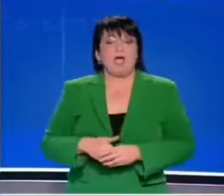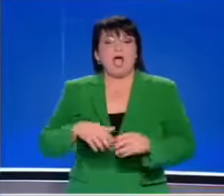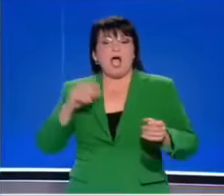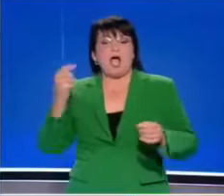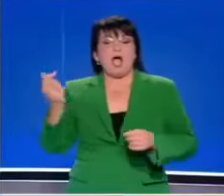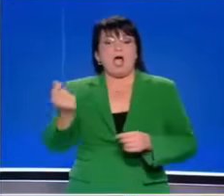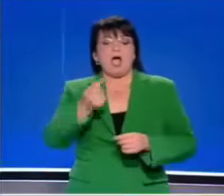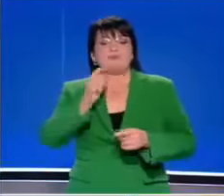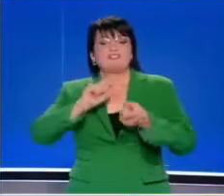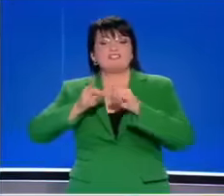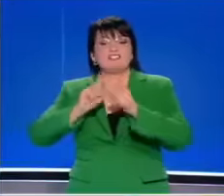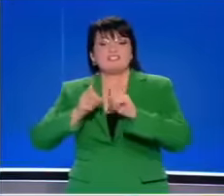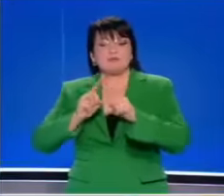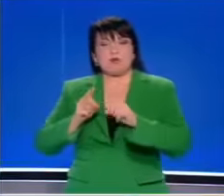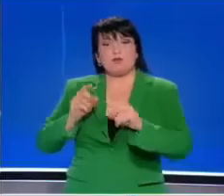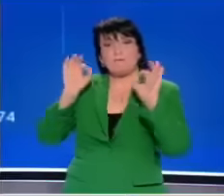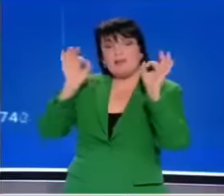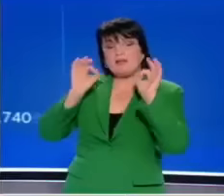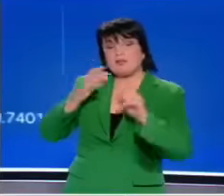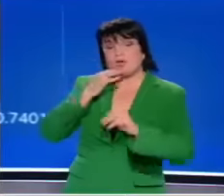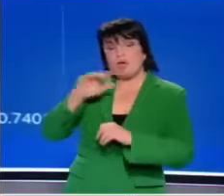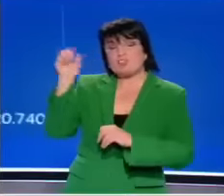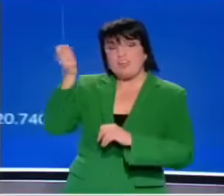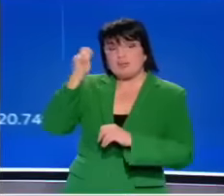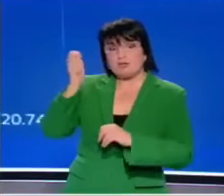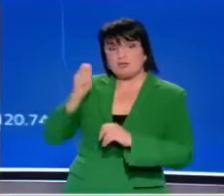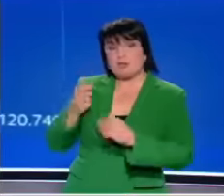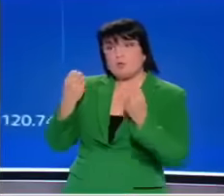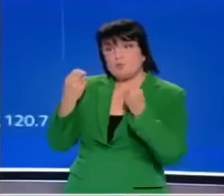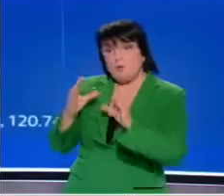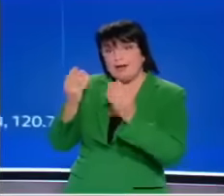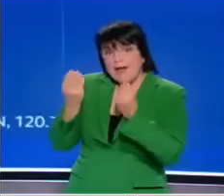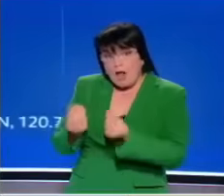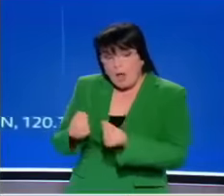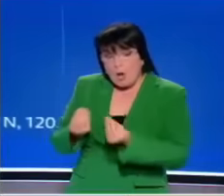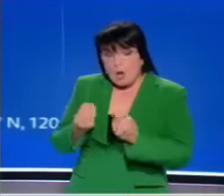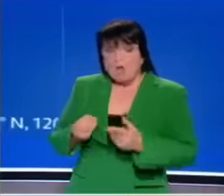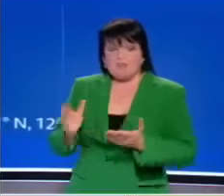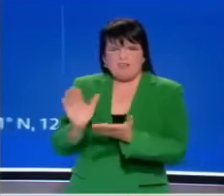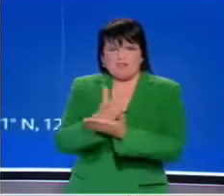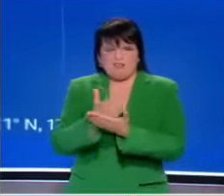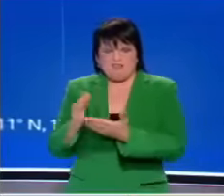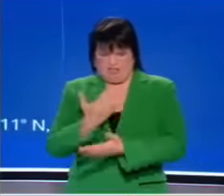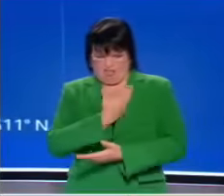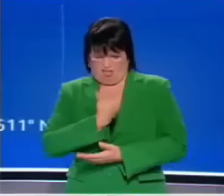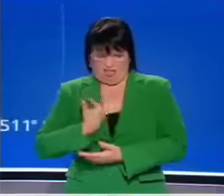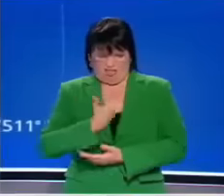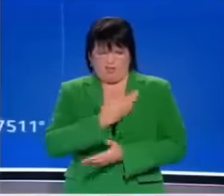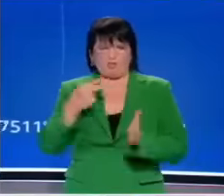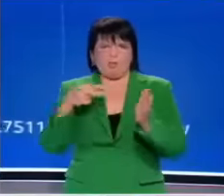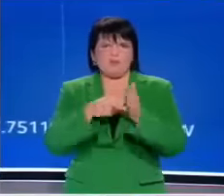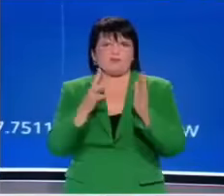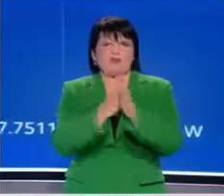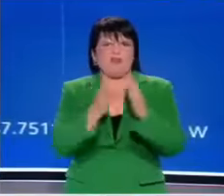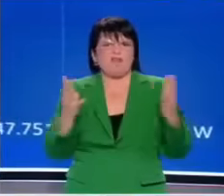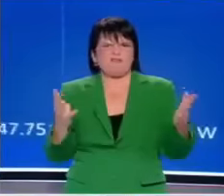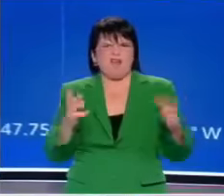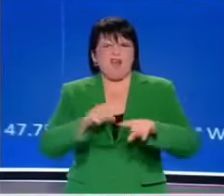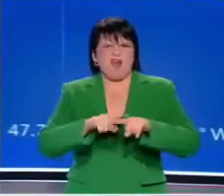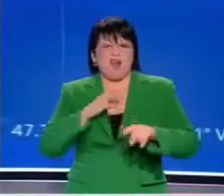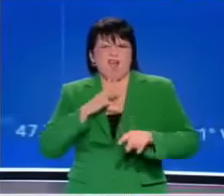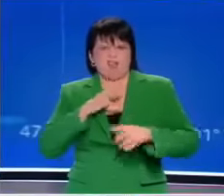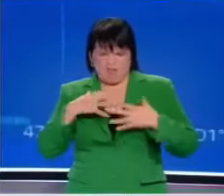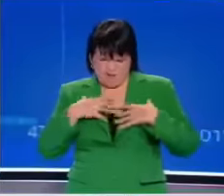αναγνωρίζει μακεδονική γλώσσα και μακεδονική ενό δίχασε τον ελληνικό λαό το 2019